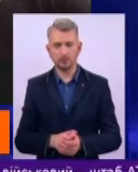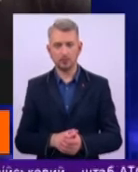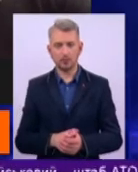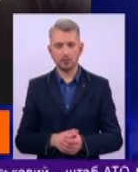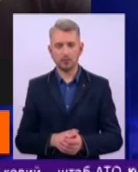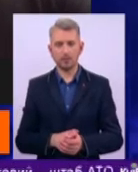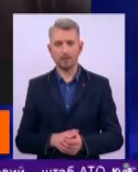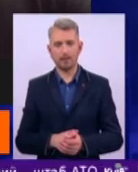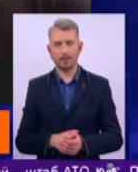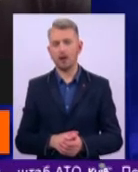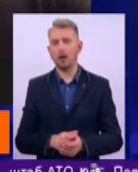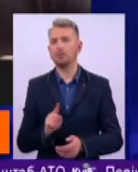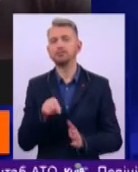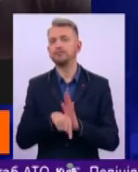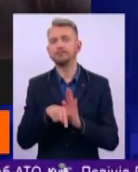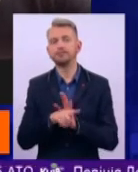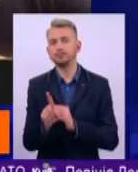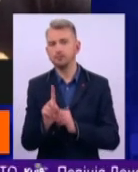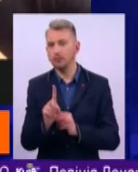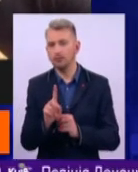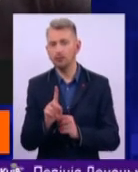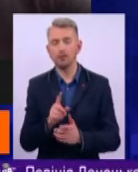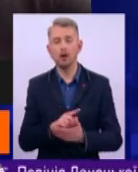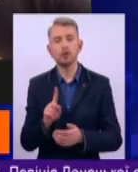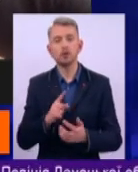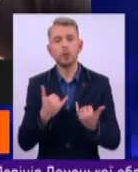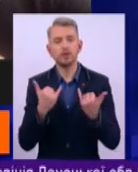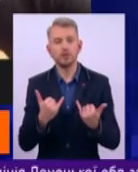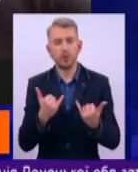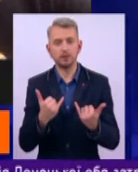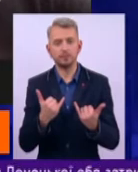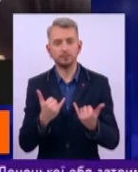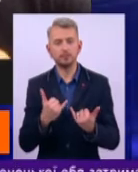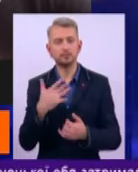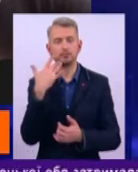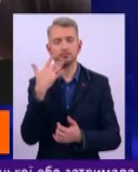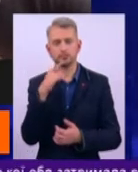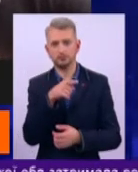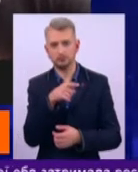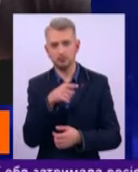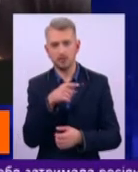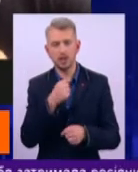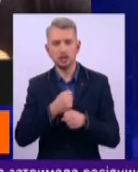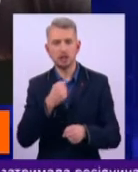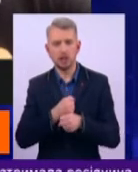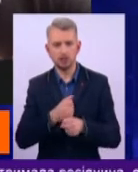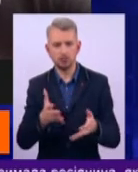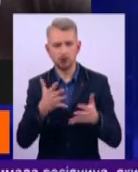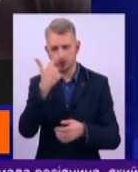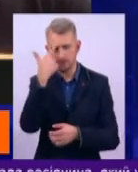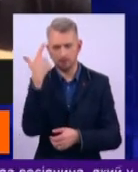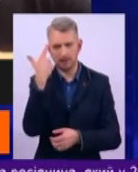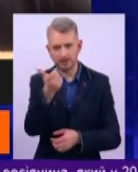свой капитал. О чем это говорит? Это говорит о том, что сегодня Соединенные Штаты Америки сделали четкий